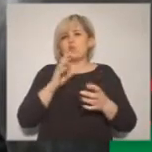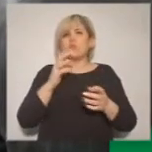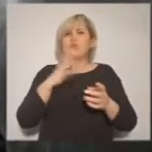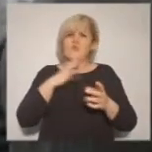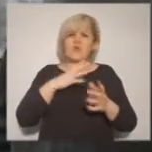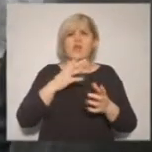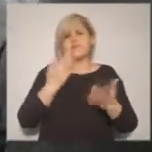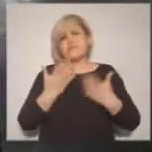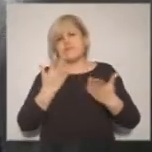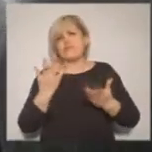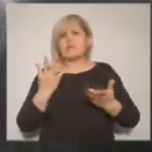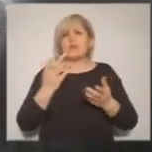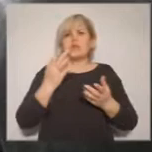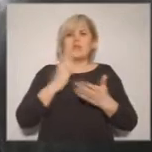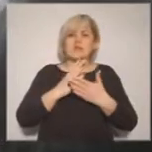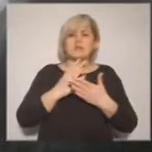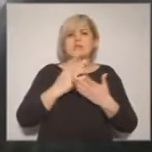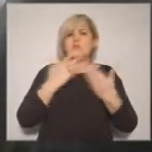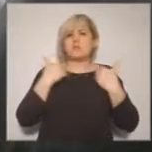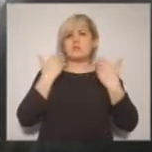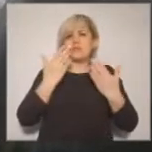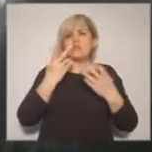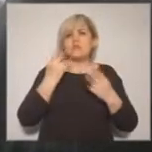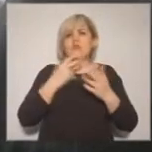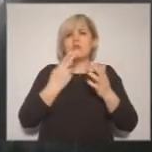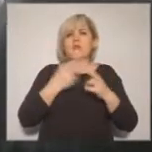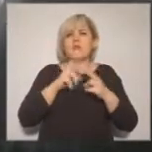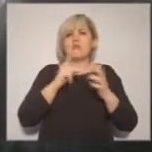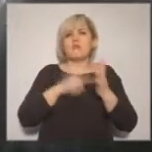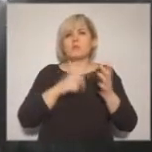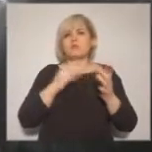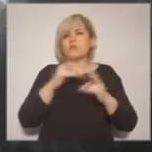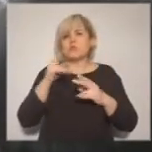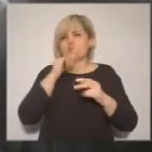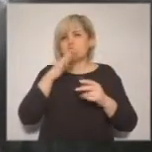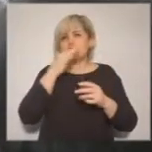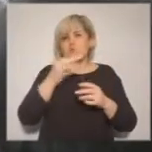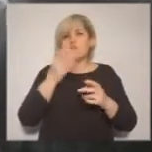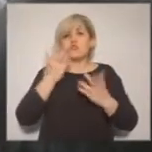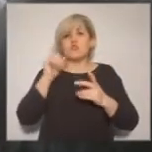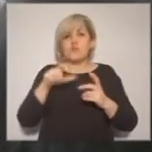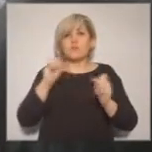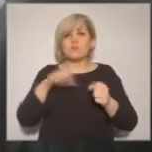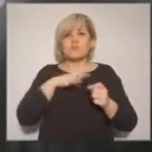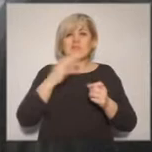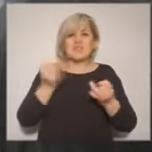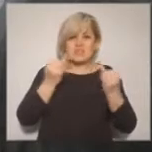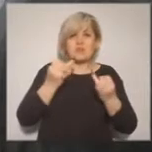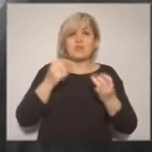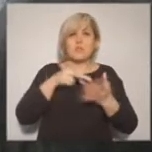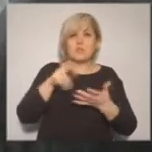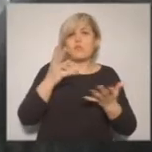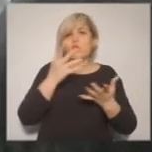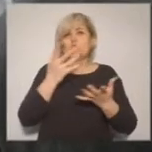знаю. Не знаю. На этот вопрос никто не может ответить. Это если человек может быть заинтересован, и он пойдет в какую-то